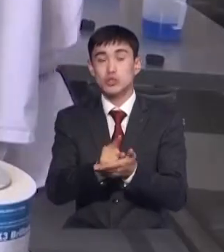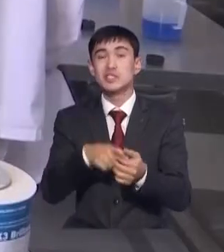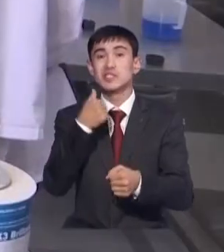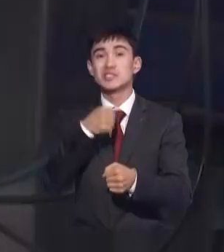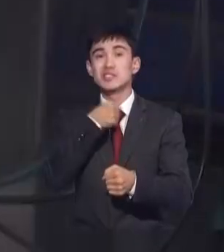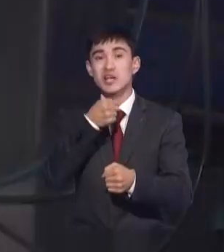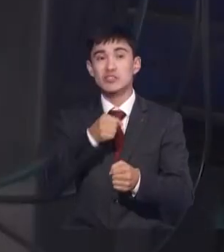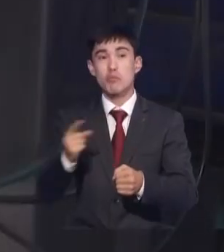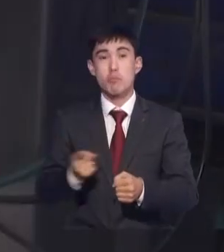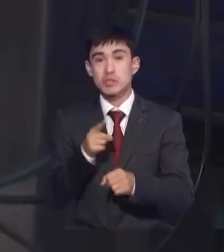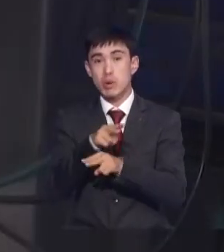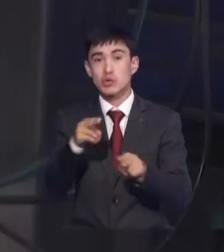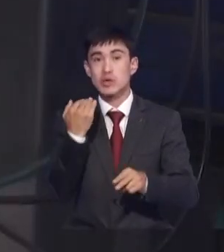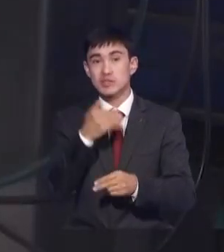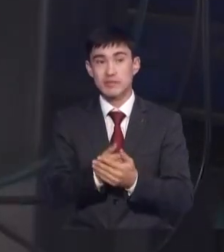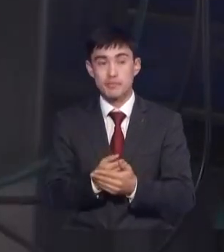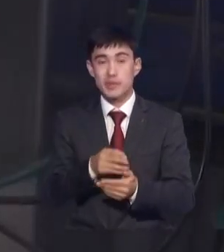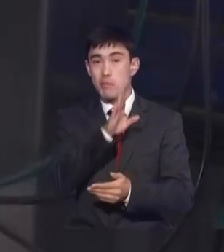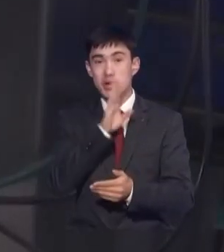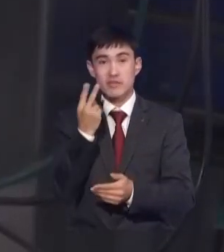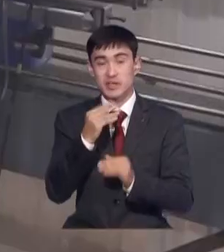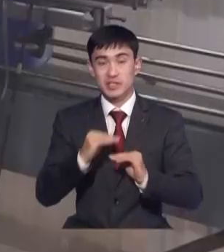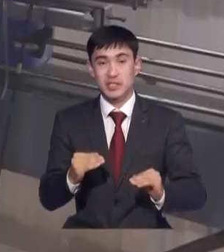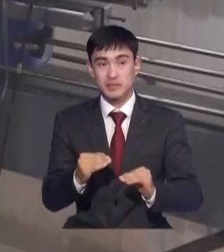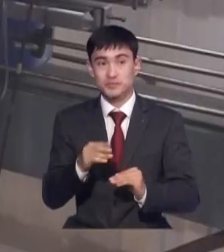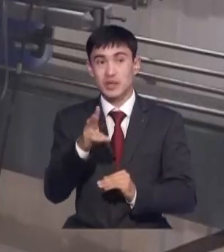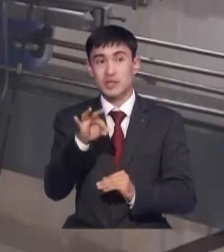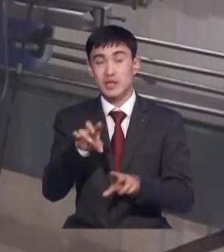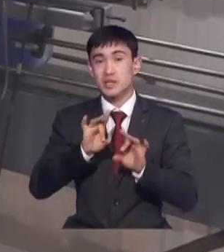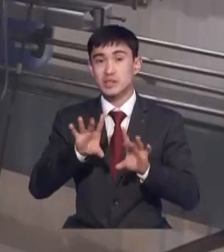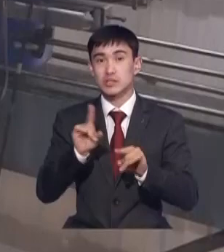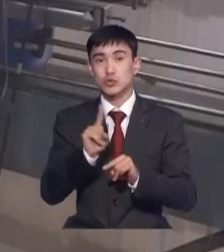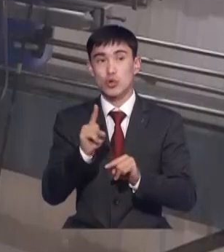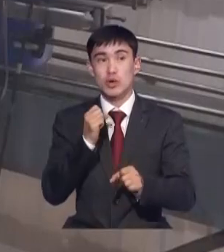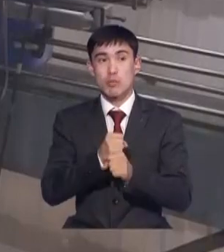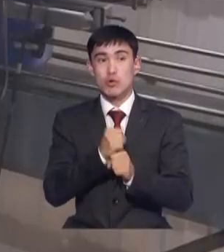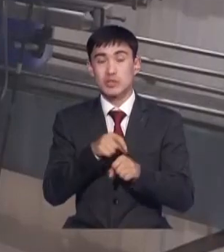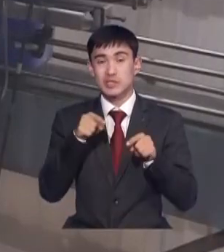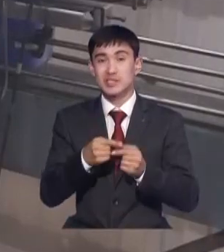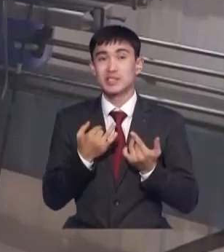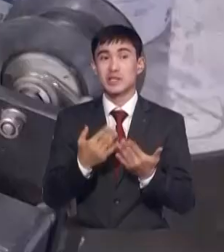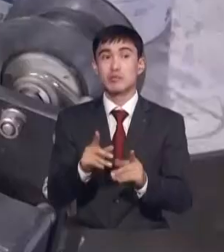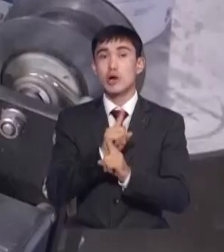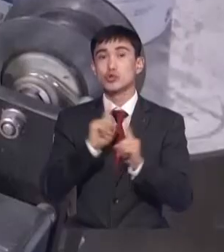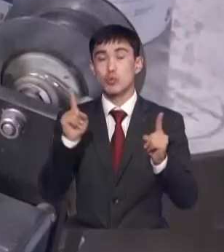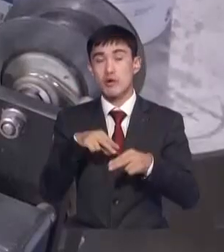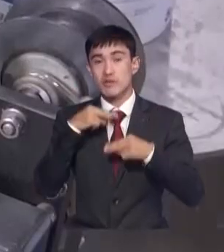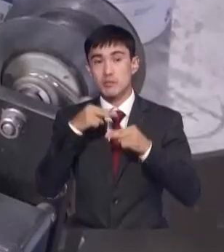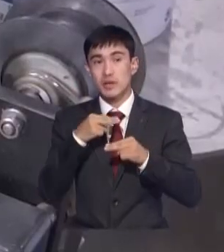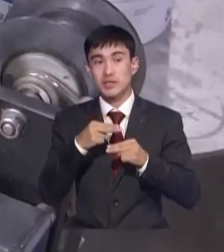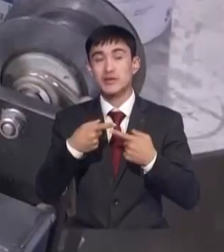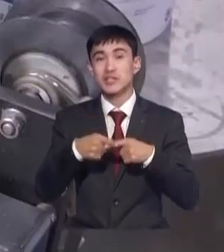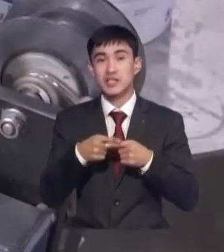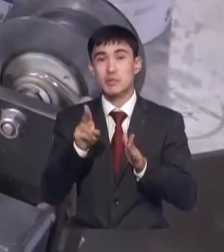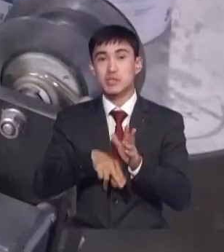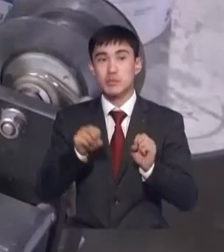старшего мастера по контролю качества. Мать двоих детей, Наталья рассказывает, что работа здесь требует особого внимания к